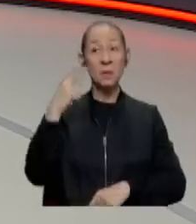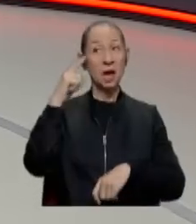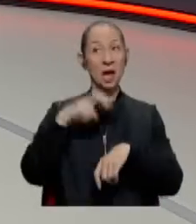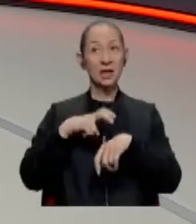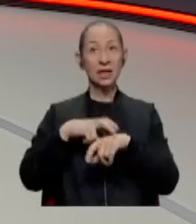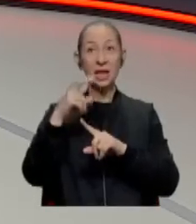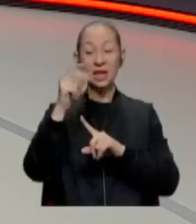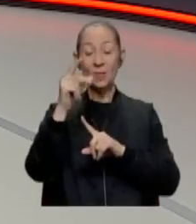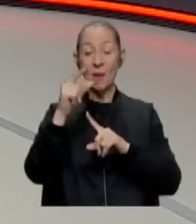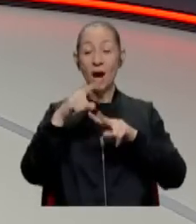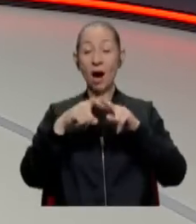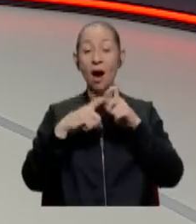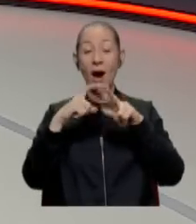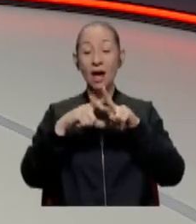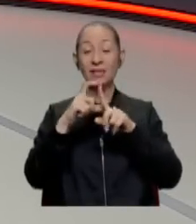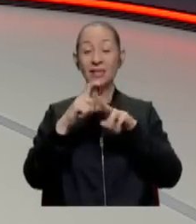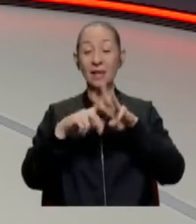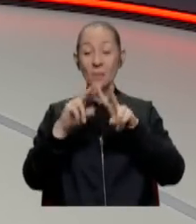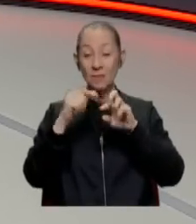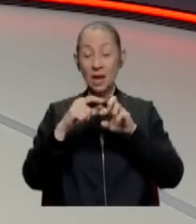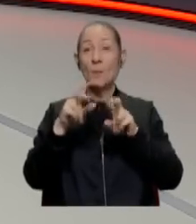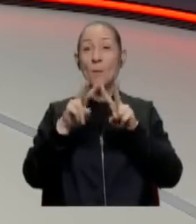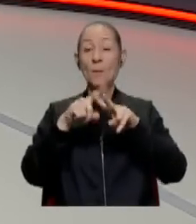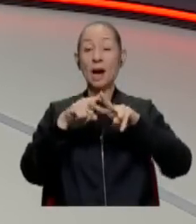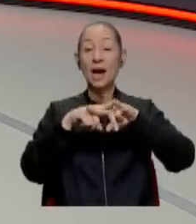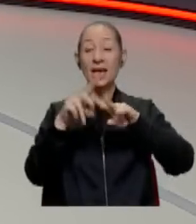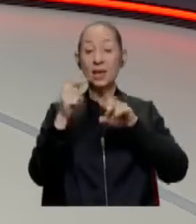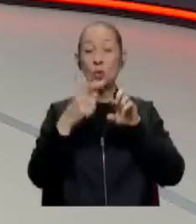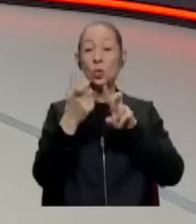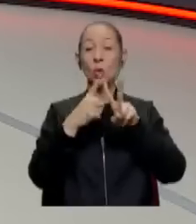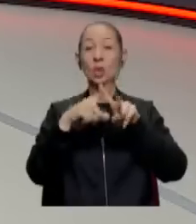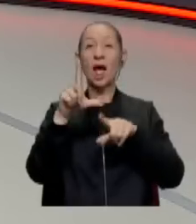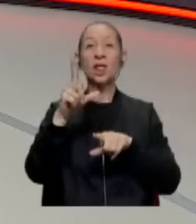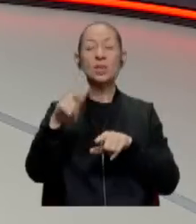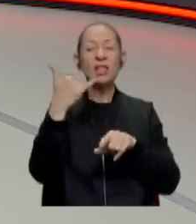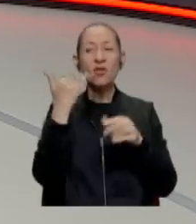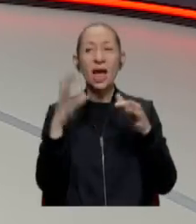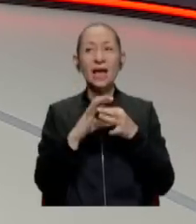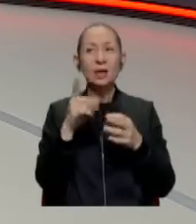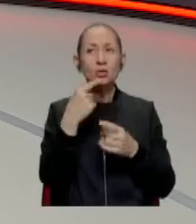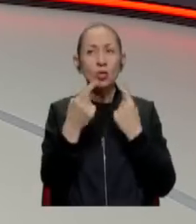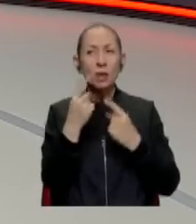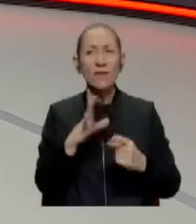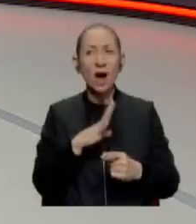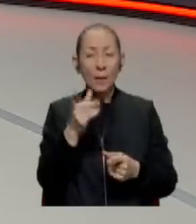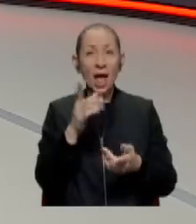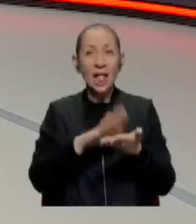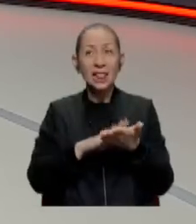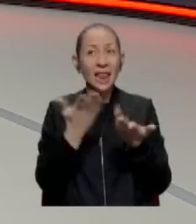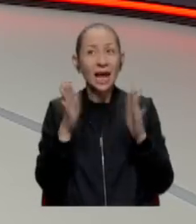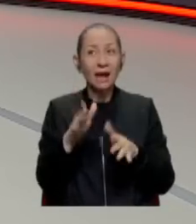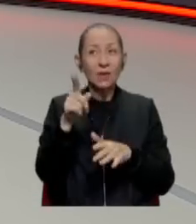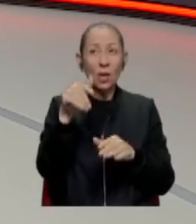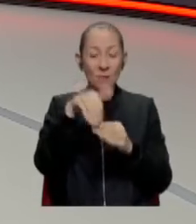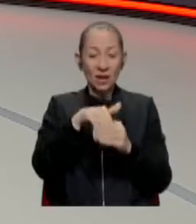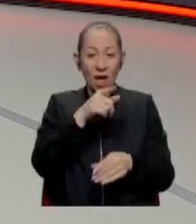hatırladığım İbrahimağa Demir'in Mahir Ünal'ın böyle sözleri var telefonlarla ilgili ama Bakın şimdi elde de kaldı onlar